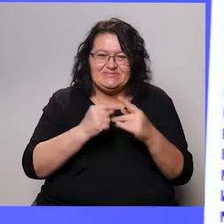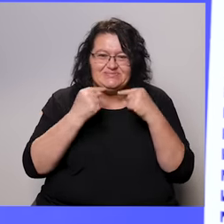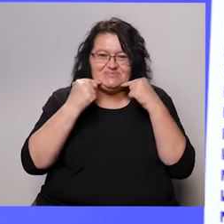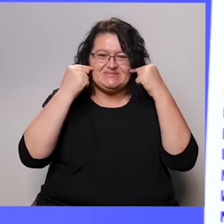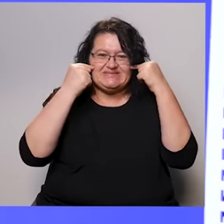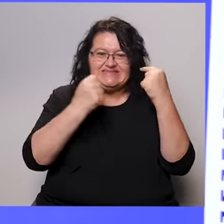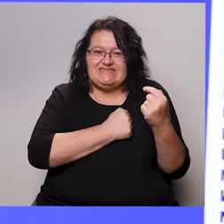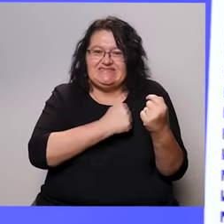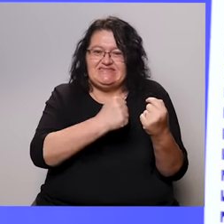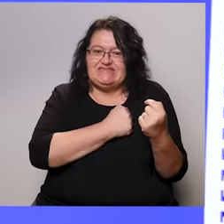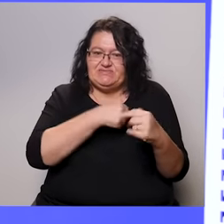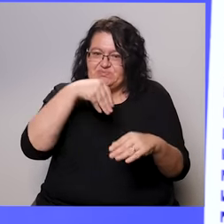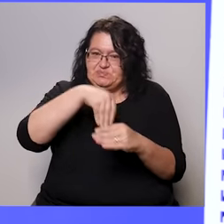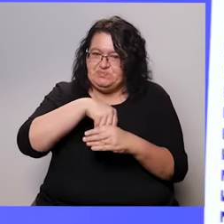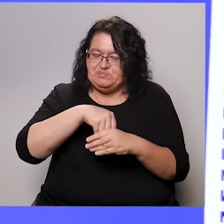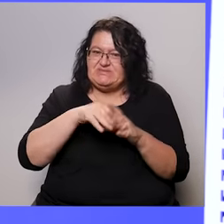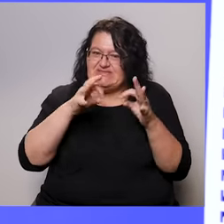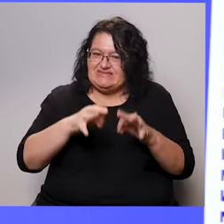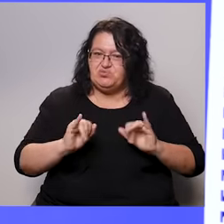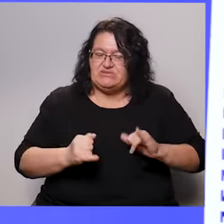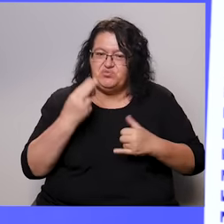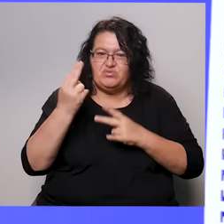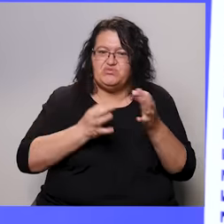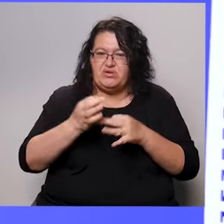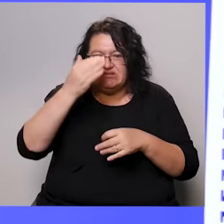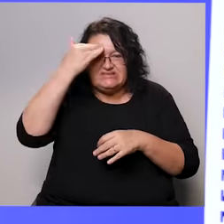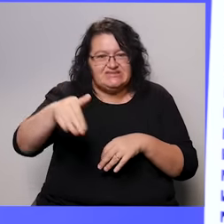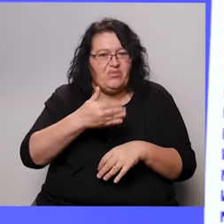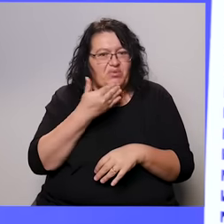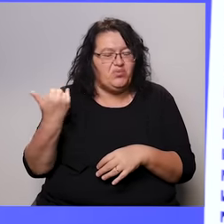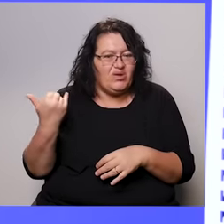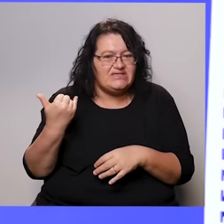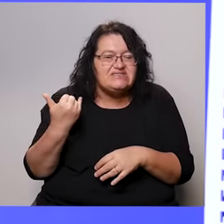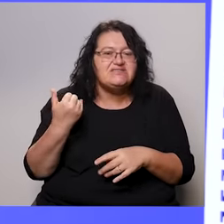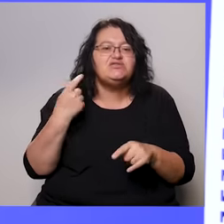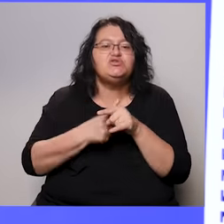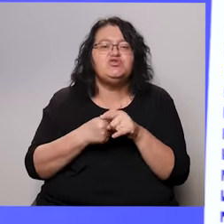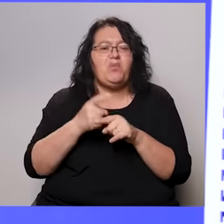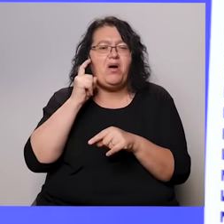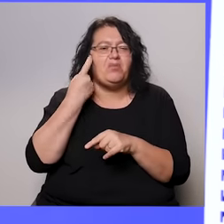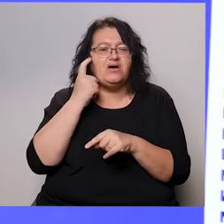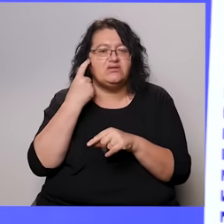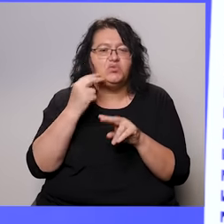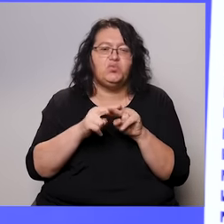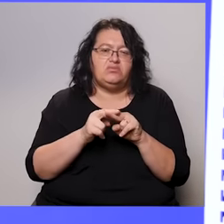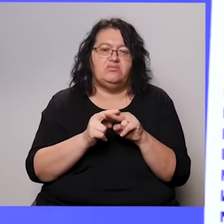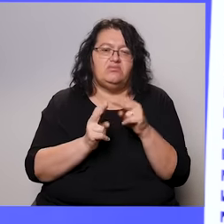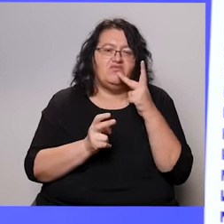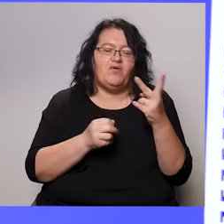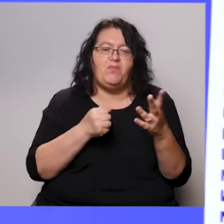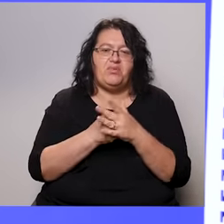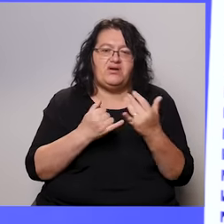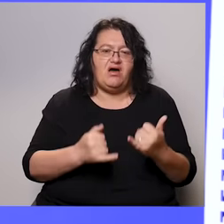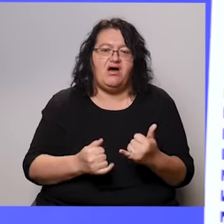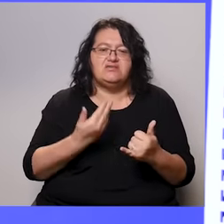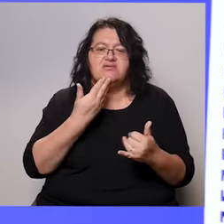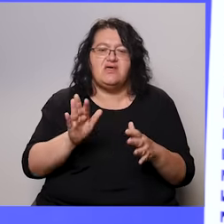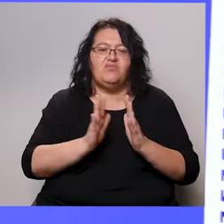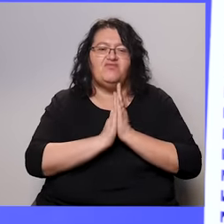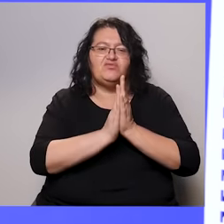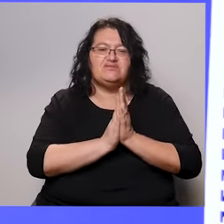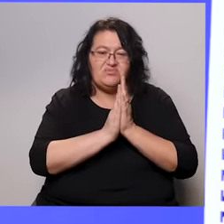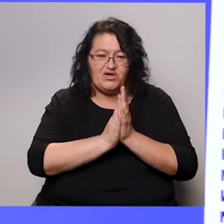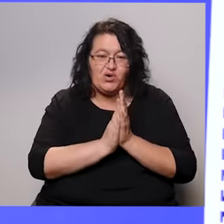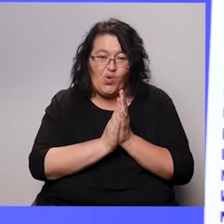cu teamă că vai, nu scap de treaba asta. Și i-am zis atunci, zic, uite care e treaba. Până astăzi n-am vrut să mă rog pentru treaba